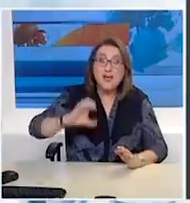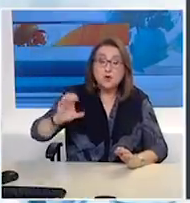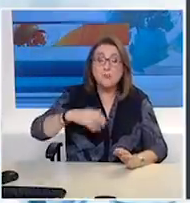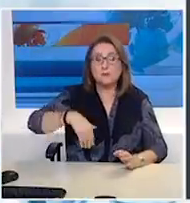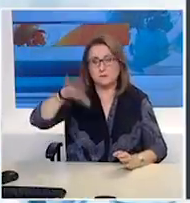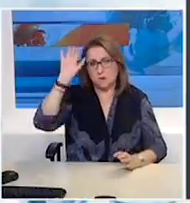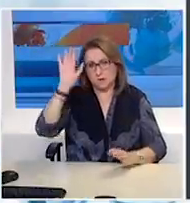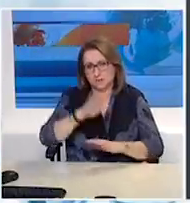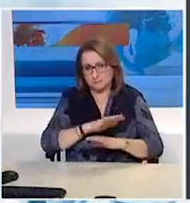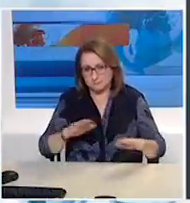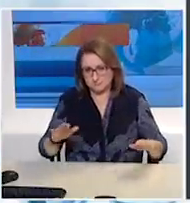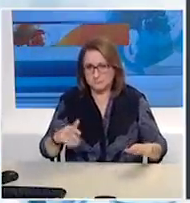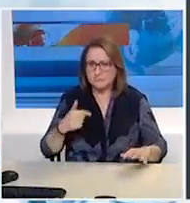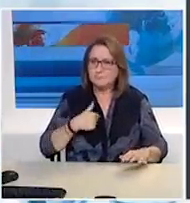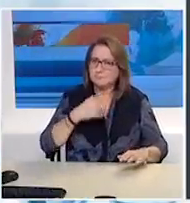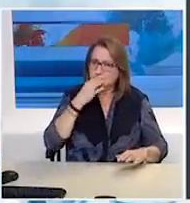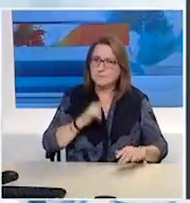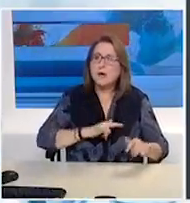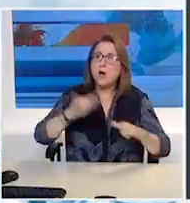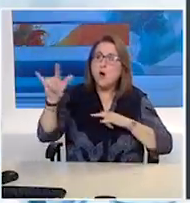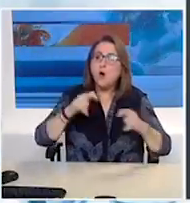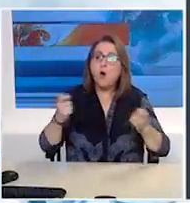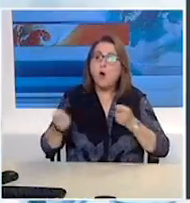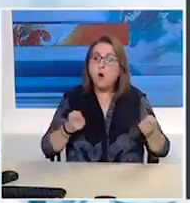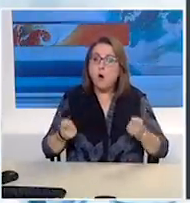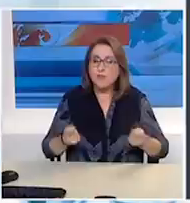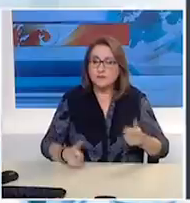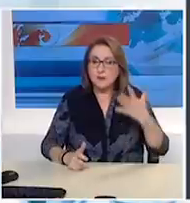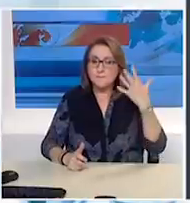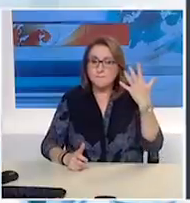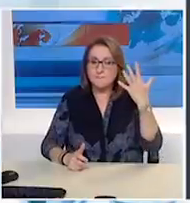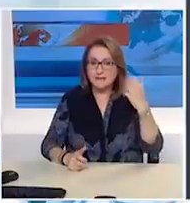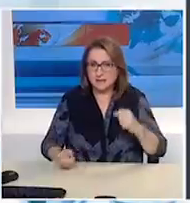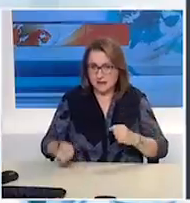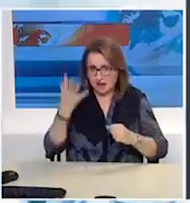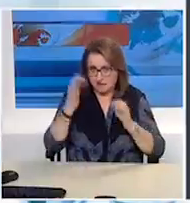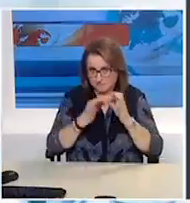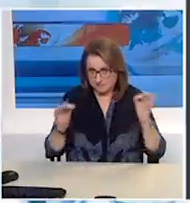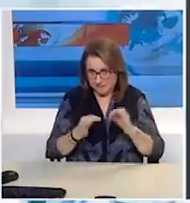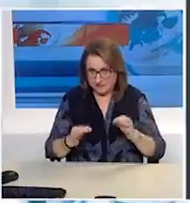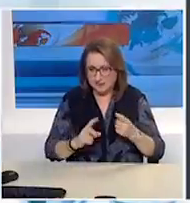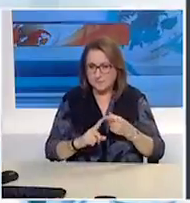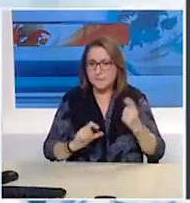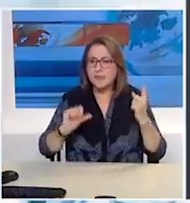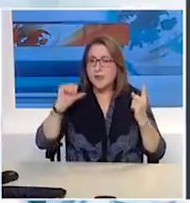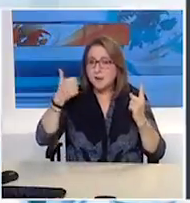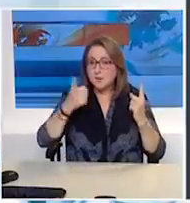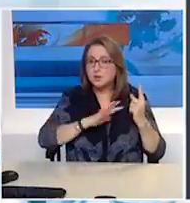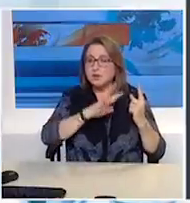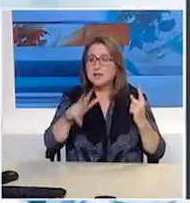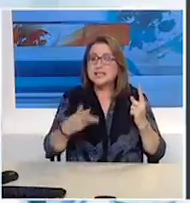πανδημία, ανακοινώνουμε τις ακόλουθες αεροπορικές οδηγίες, συνολικά 5 νέες NOTAMs. Πρώτον, επεκτείνεται μέχρι